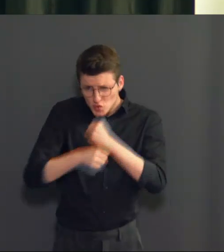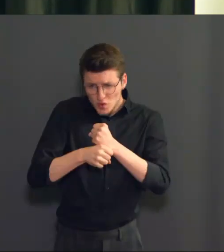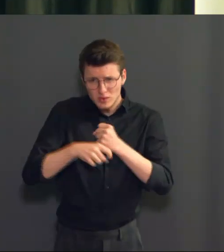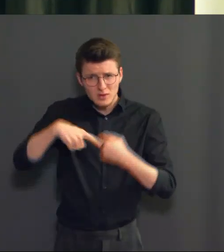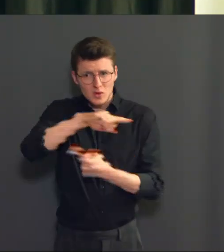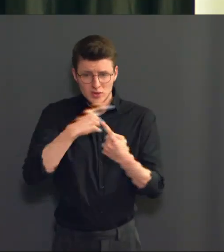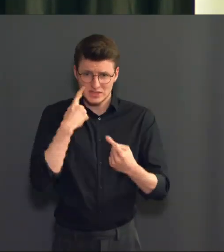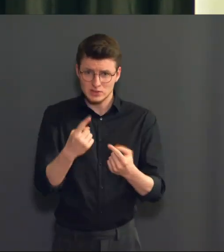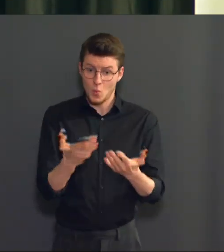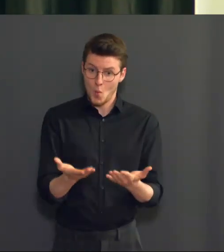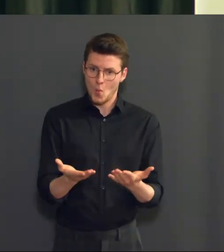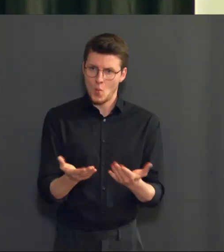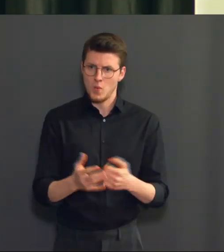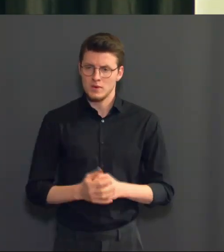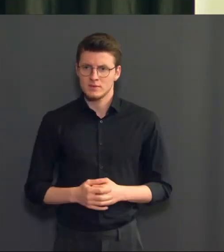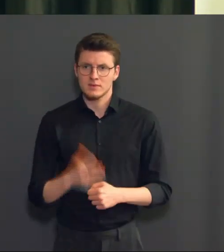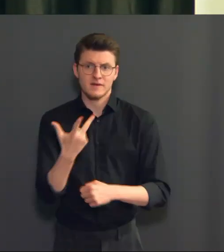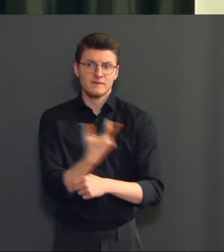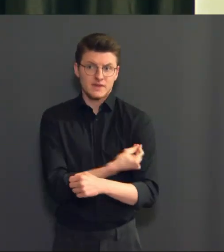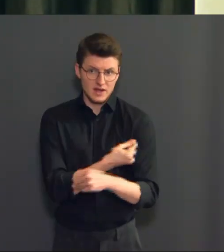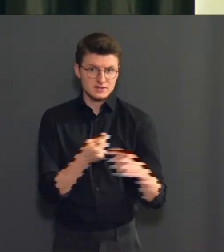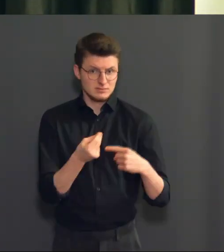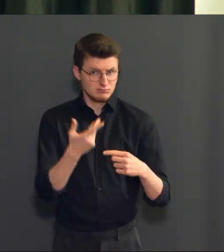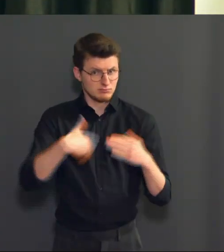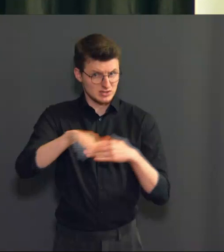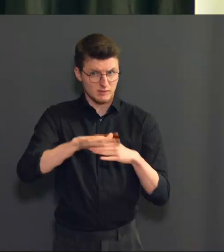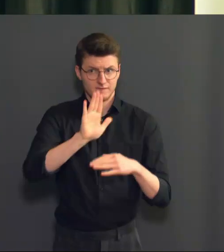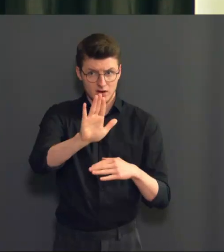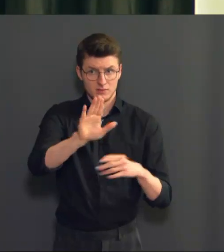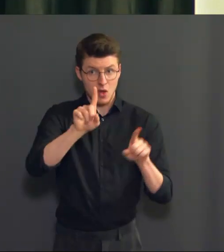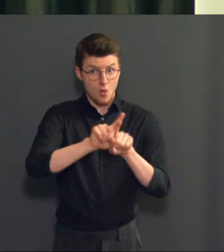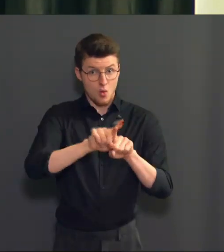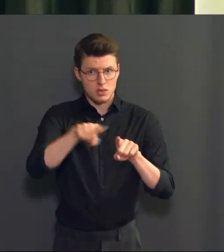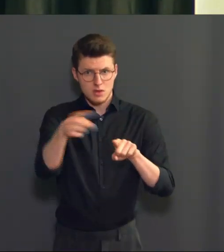Vaccinatie beschermt immers niet enkel jezelf, maar ook je naasten en de hele samenleving.